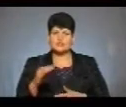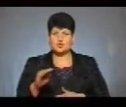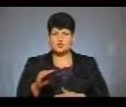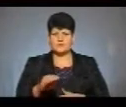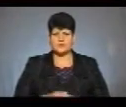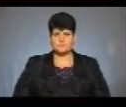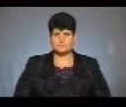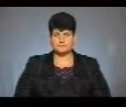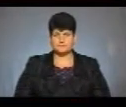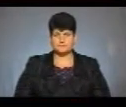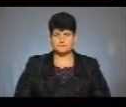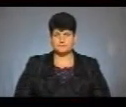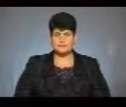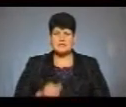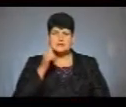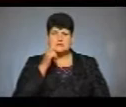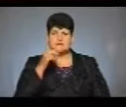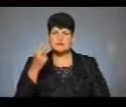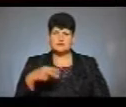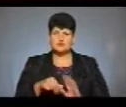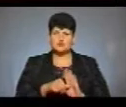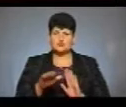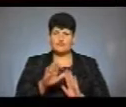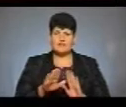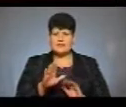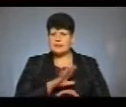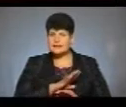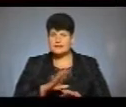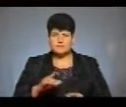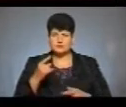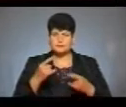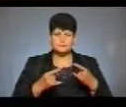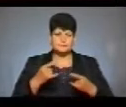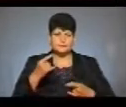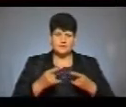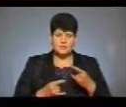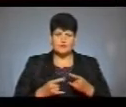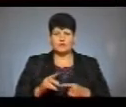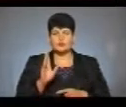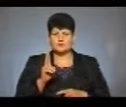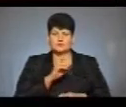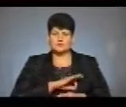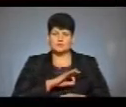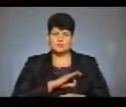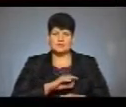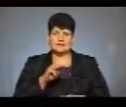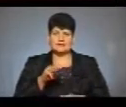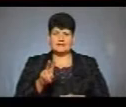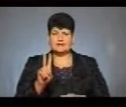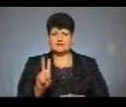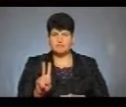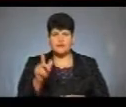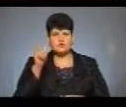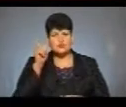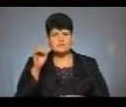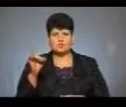жовтня. Завтра, 26 вересня, не буде телевізійного ефіру в користувачів цифрового телебачення Т2 в Чортківському